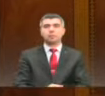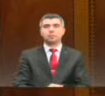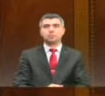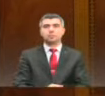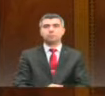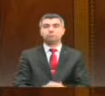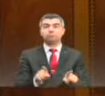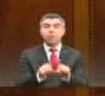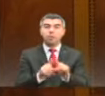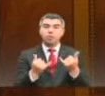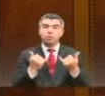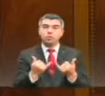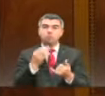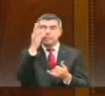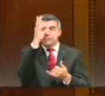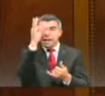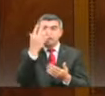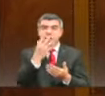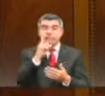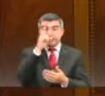في هذه الظرفية السياسية الدقيقة